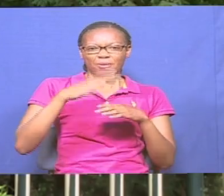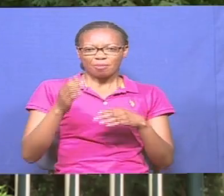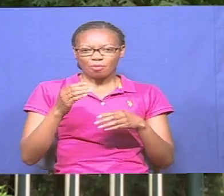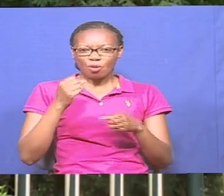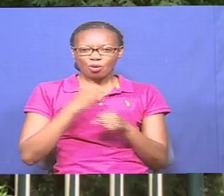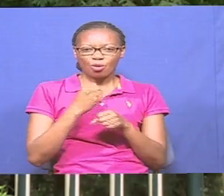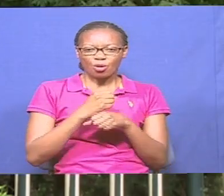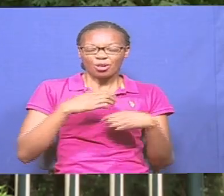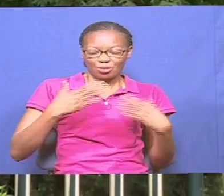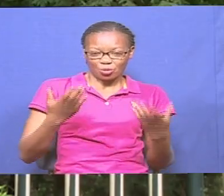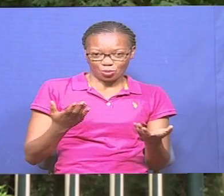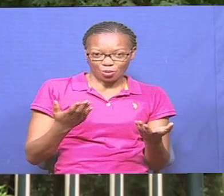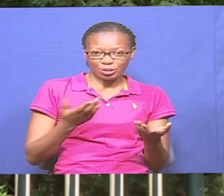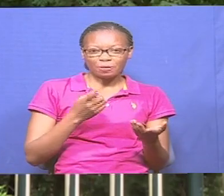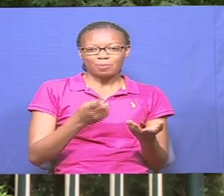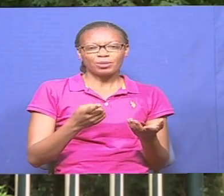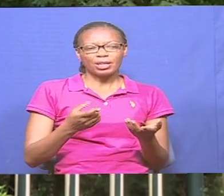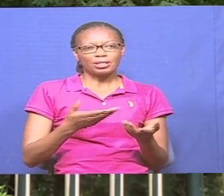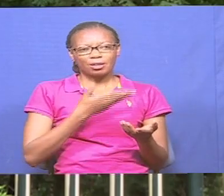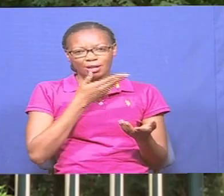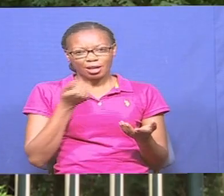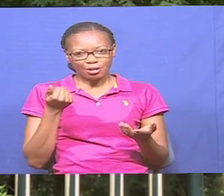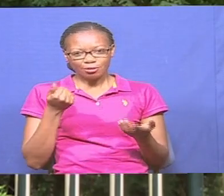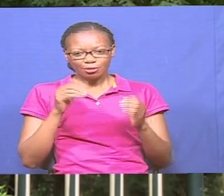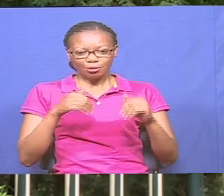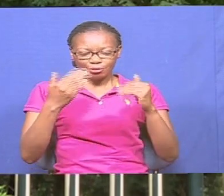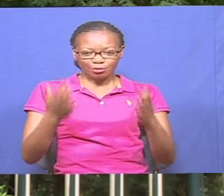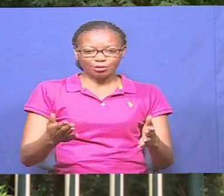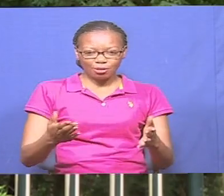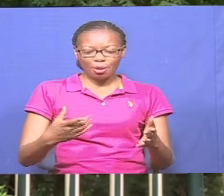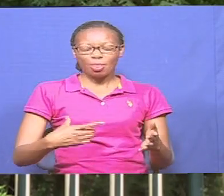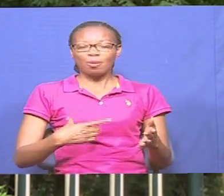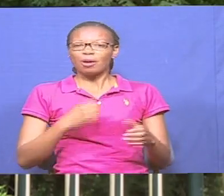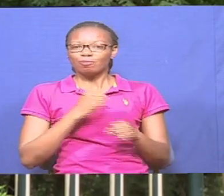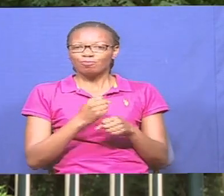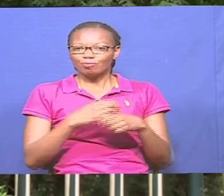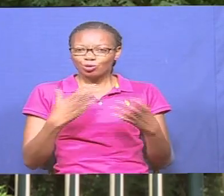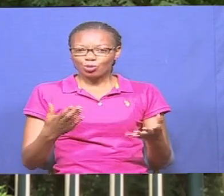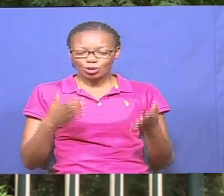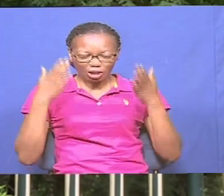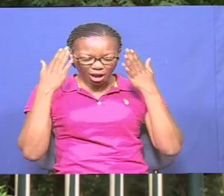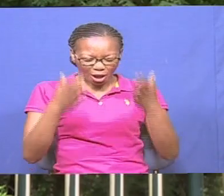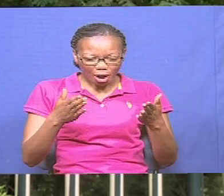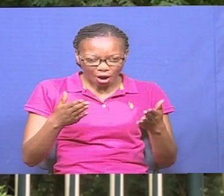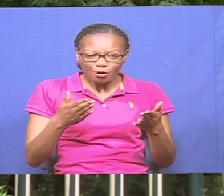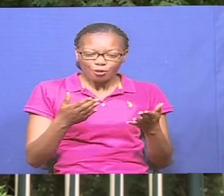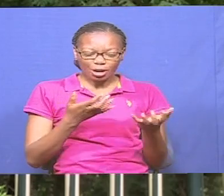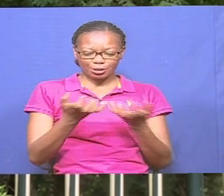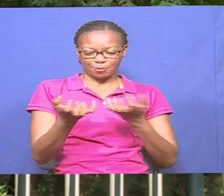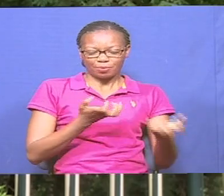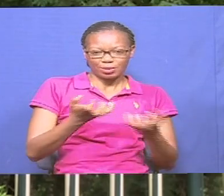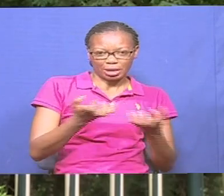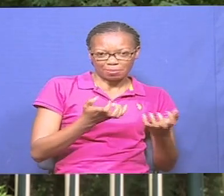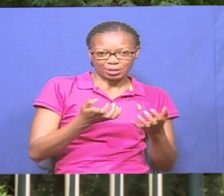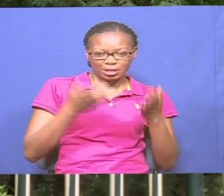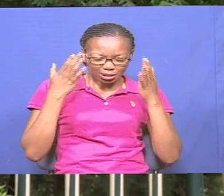kupata fedha tele na manufaa zaidi katika nyanja hii ya kilimo, ni vema mkulima akizingatia kilimo biashara na si kilimo